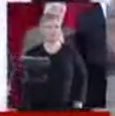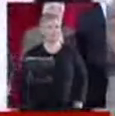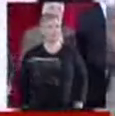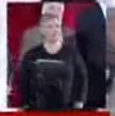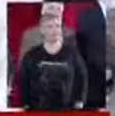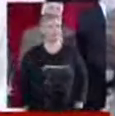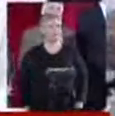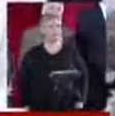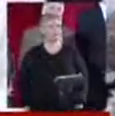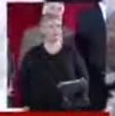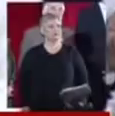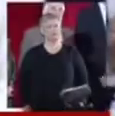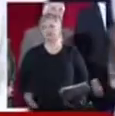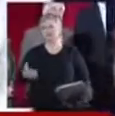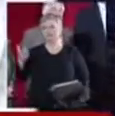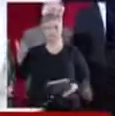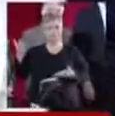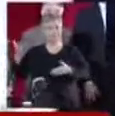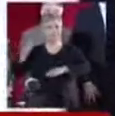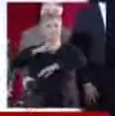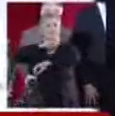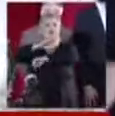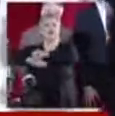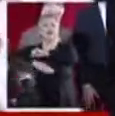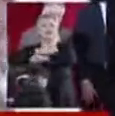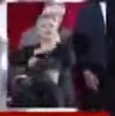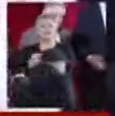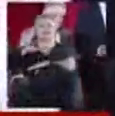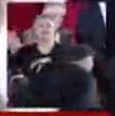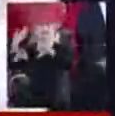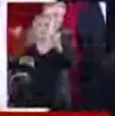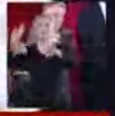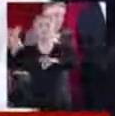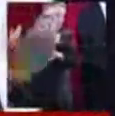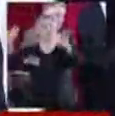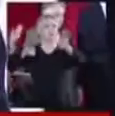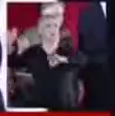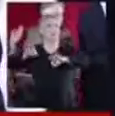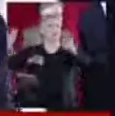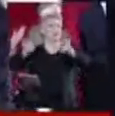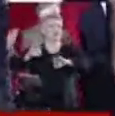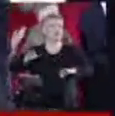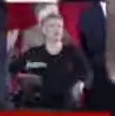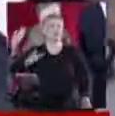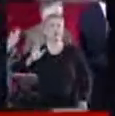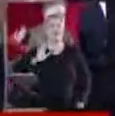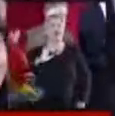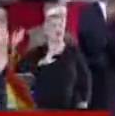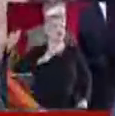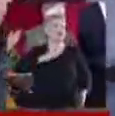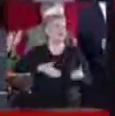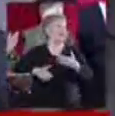δράση ο αντώνης ρέλλας σκηνοθέτης και ενεργός στο κίνημα των ατόμων με αναπηρία